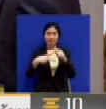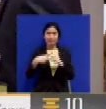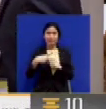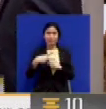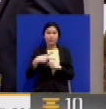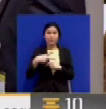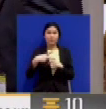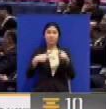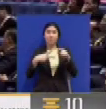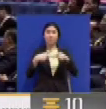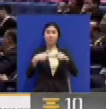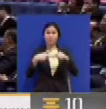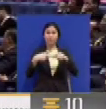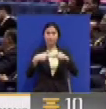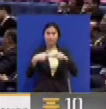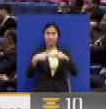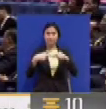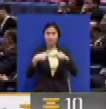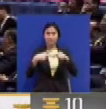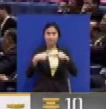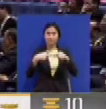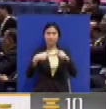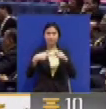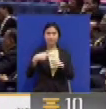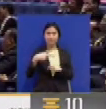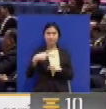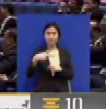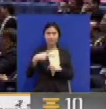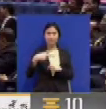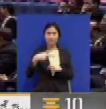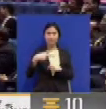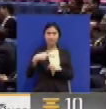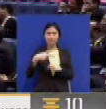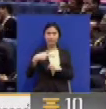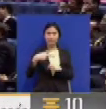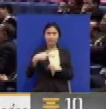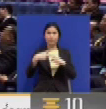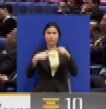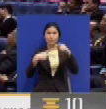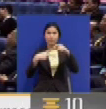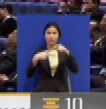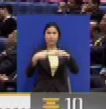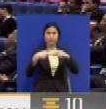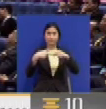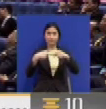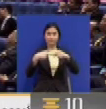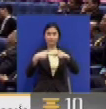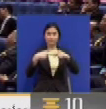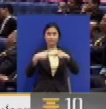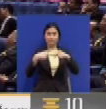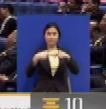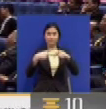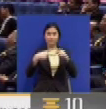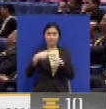อ่ะถึงลามาถึงเช้าได้ต่อรองในขณะนี้ แล้วไม่ใช่ว่าตอนนี้จะจบแล้วนะเนี่ยไม่ใช่นะ ยัง การเจรจาอาจจะยังคงดำเนินต่อไป ใช่แ